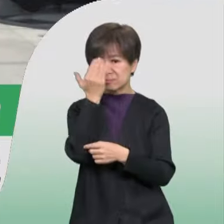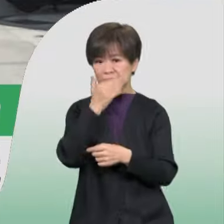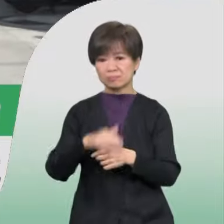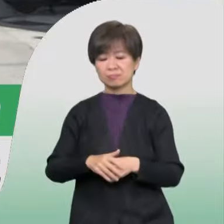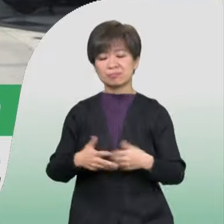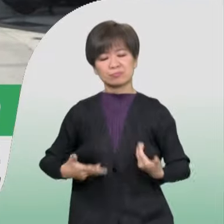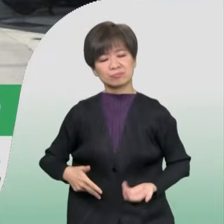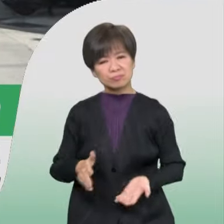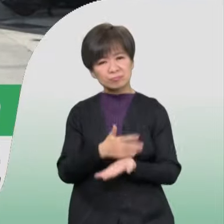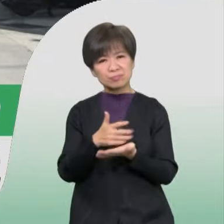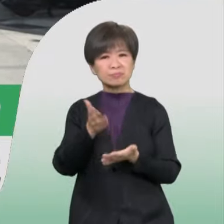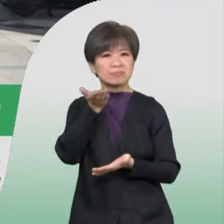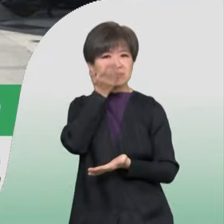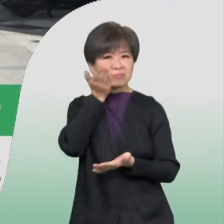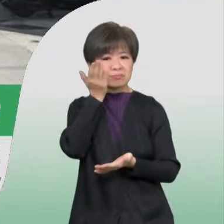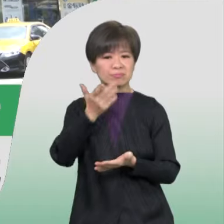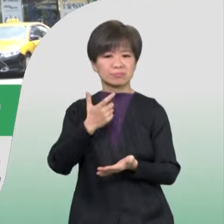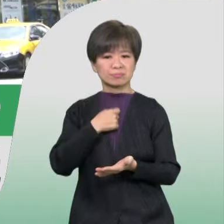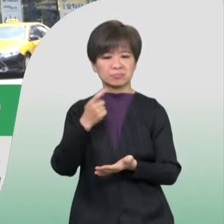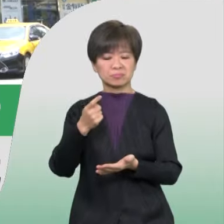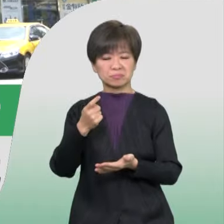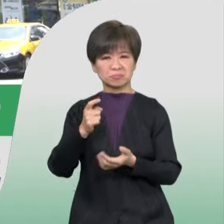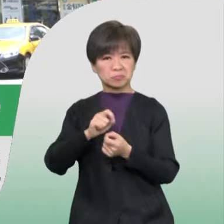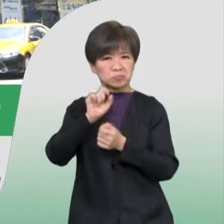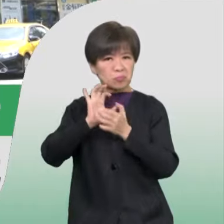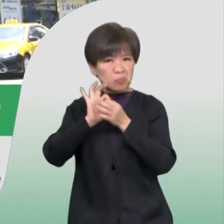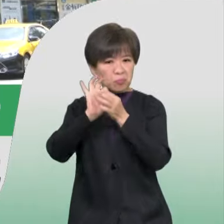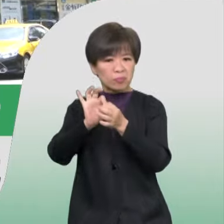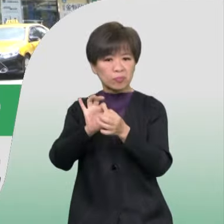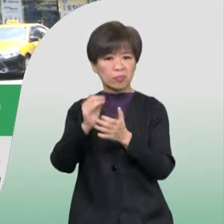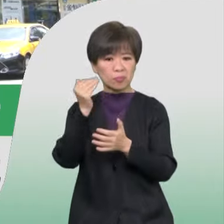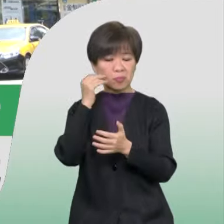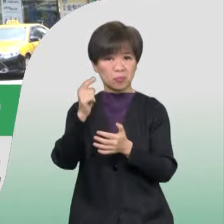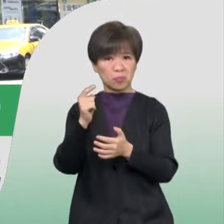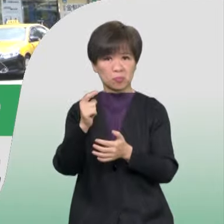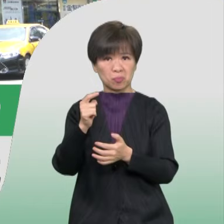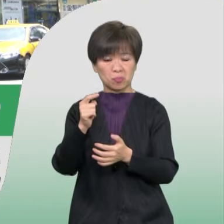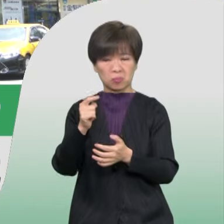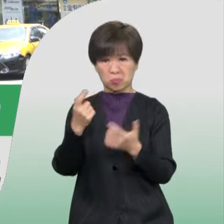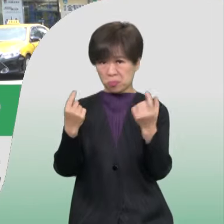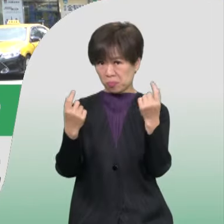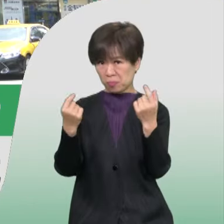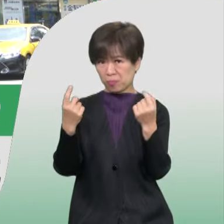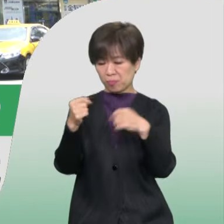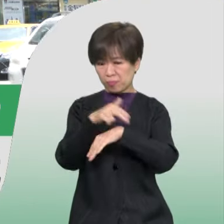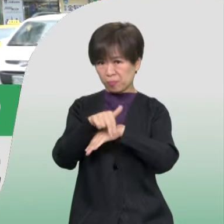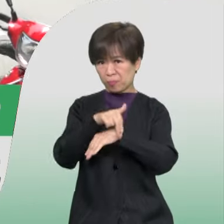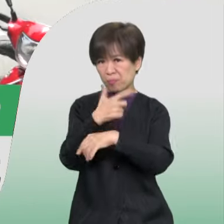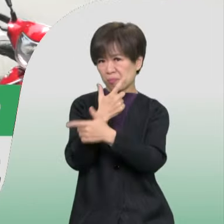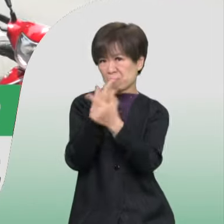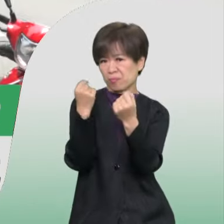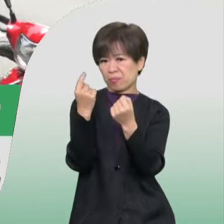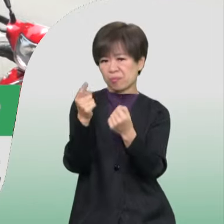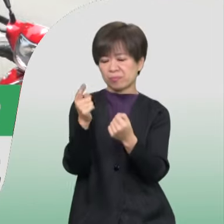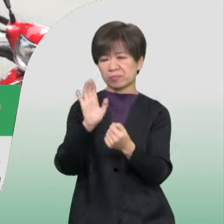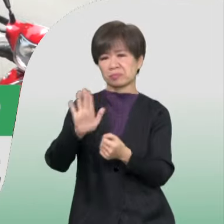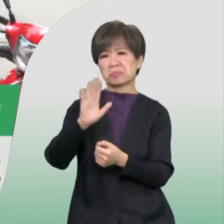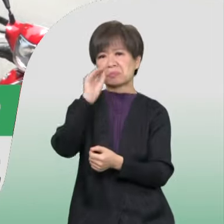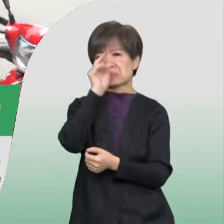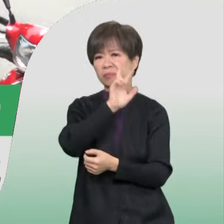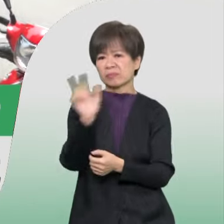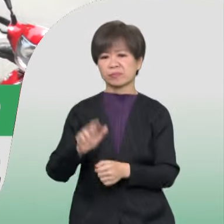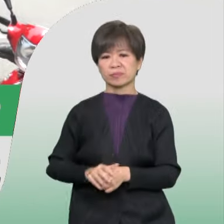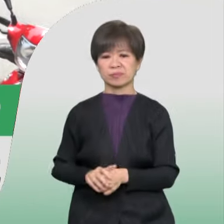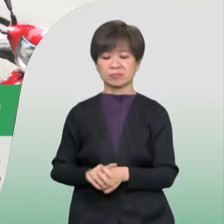休闲观光产业，做啲永久发展下去。提供店家康棒统一规划，打造出彩体长幼嘅特色，